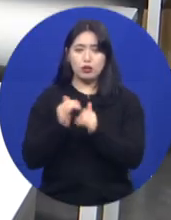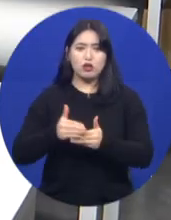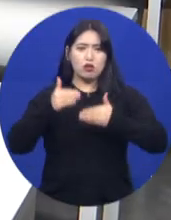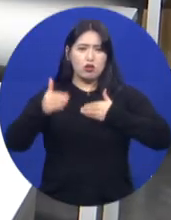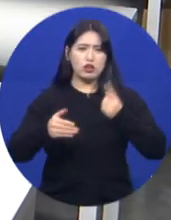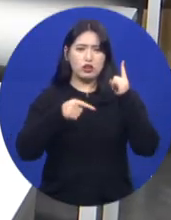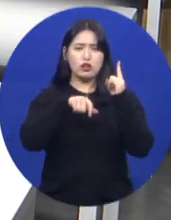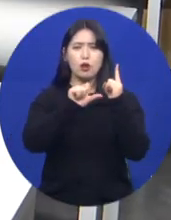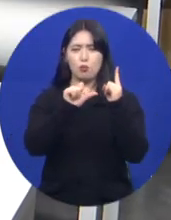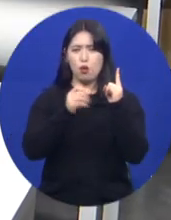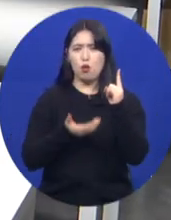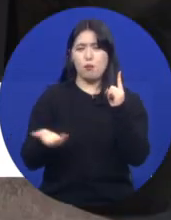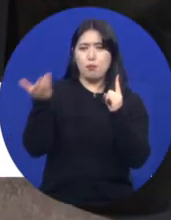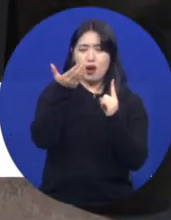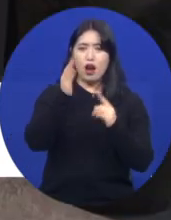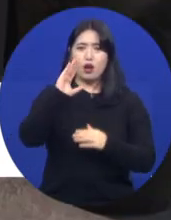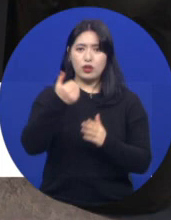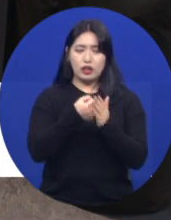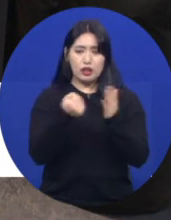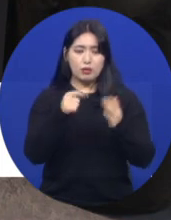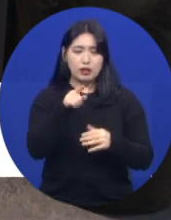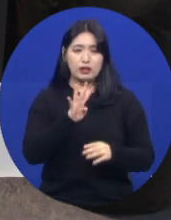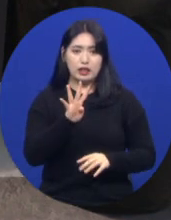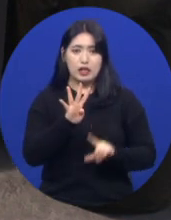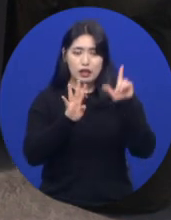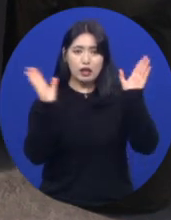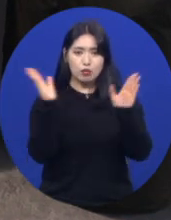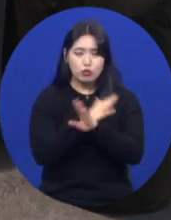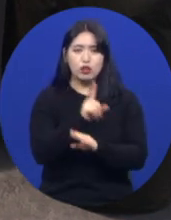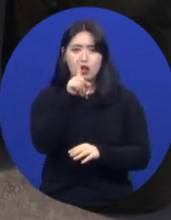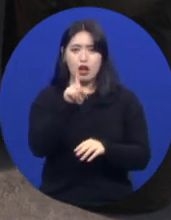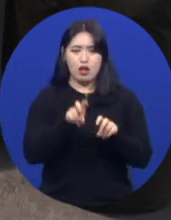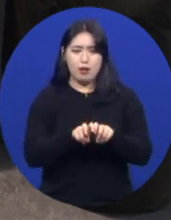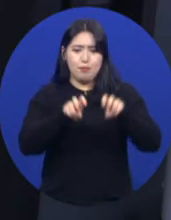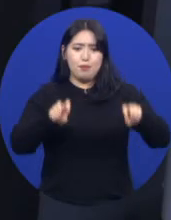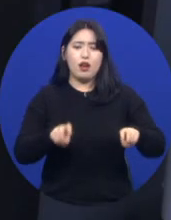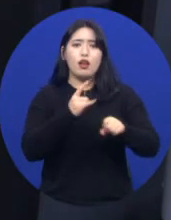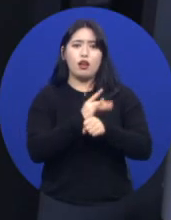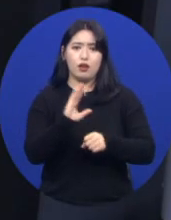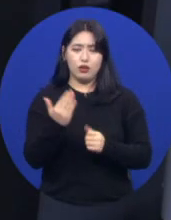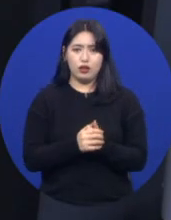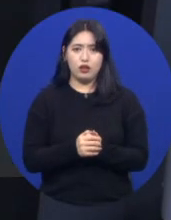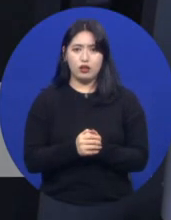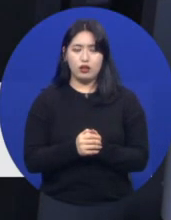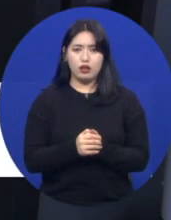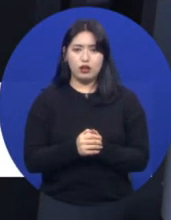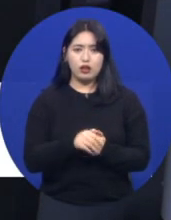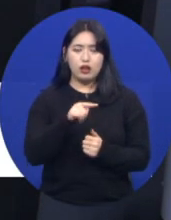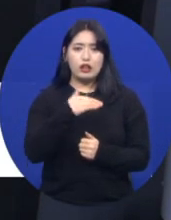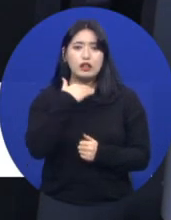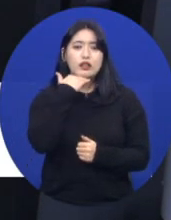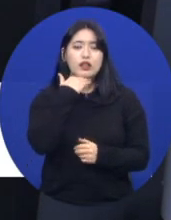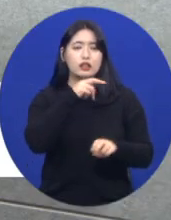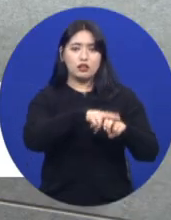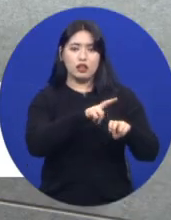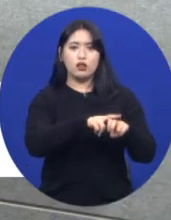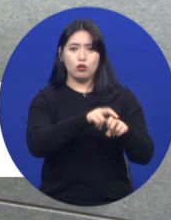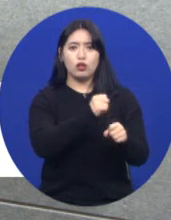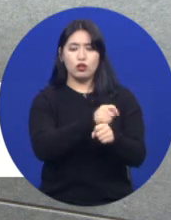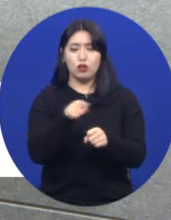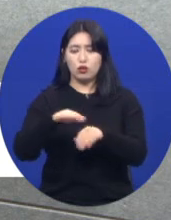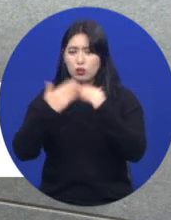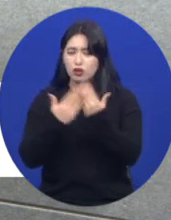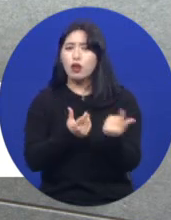1.5 단계로 높아지는 4일 부터는 1탄 씻기어 앉아야 합니다 까 9 애기 자서 걸어놔서 능력이